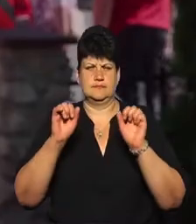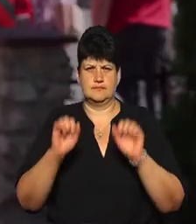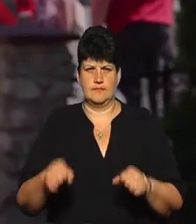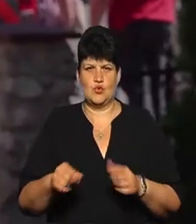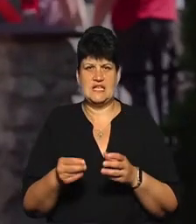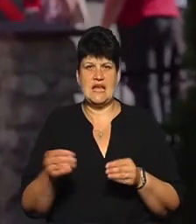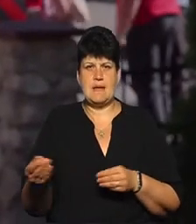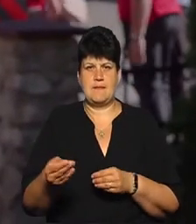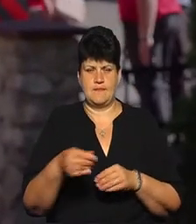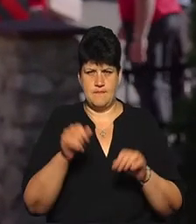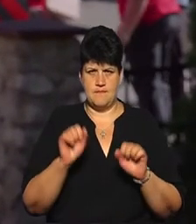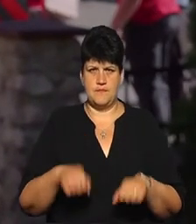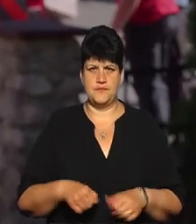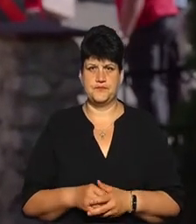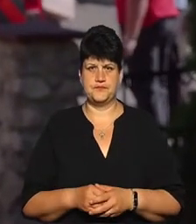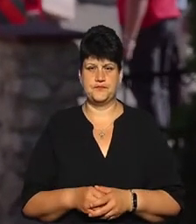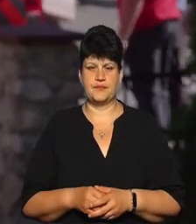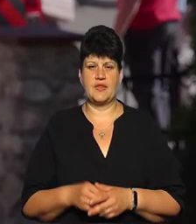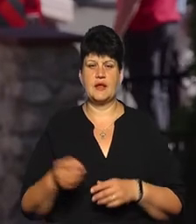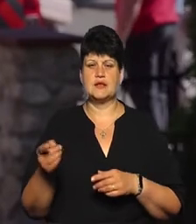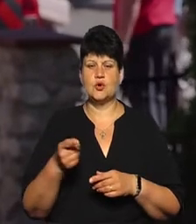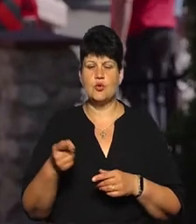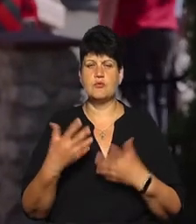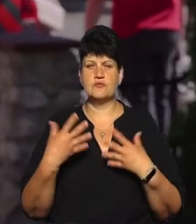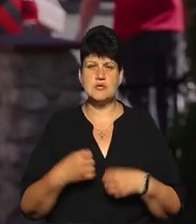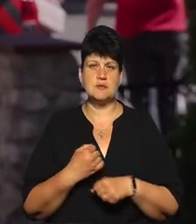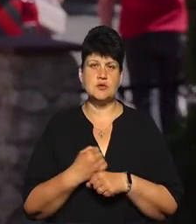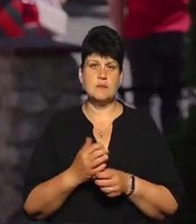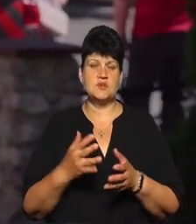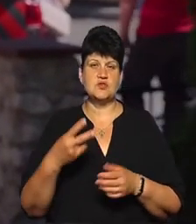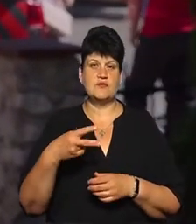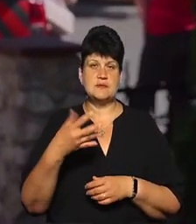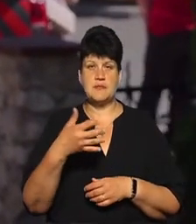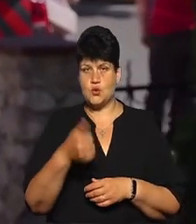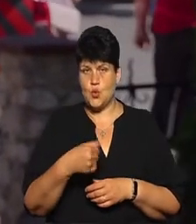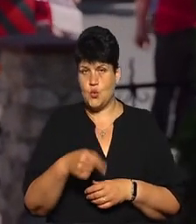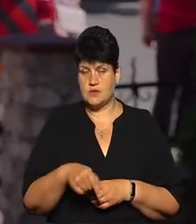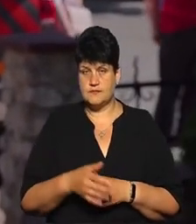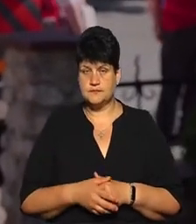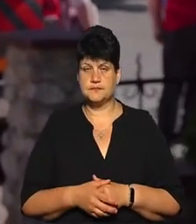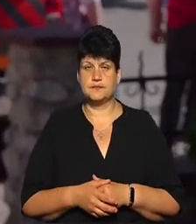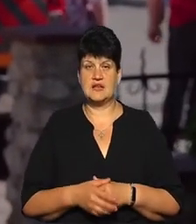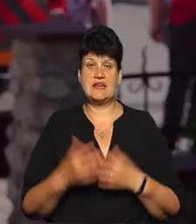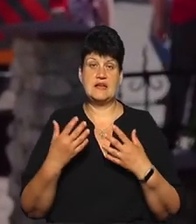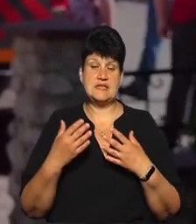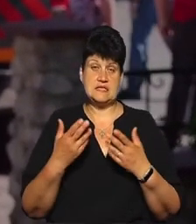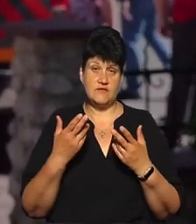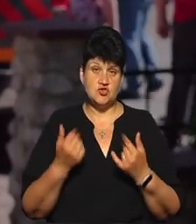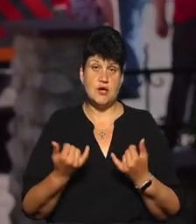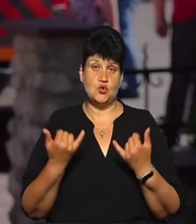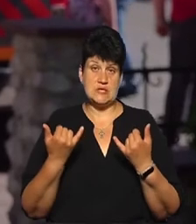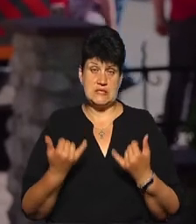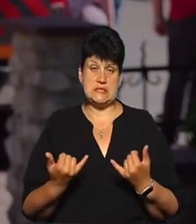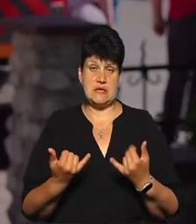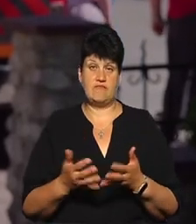пісках. Ротарі-клуб Тернопіль працює вже більше 25 років. Тернополі. І, звичайно, зараз